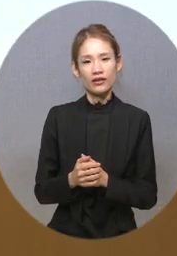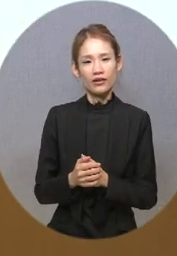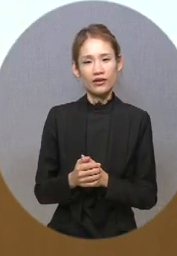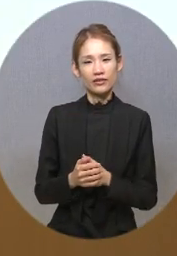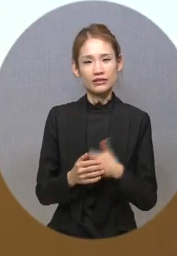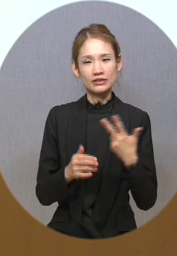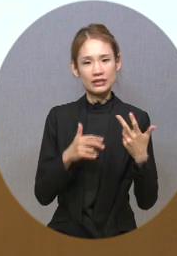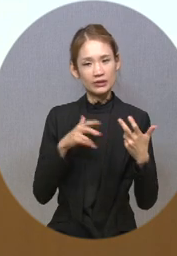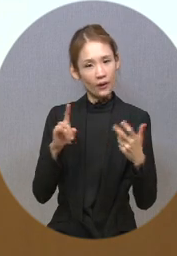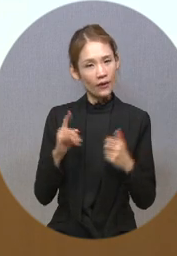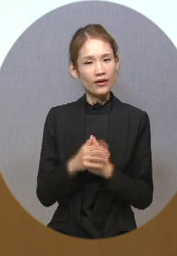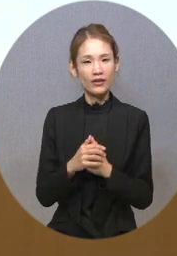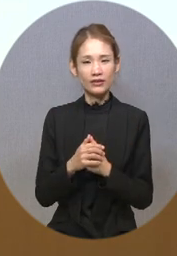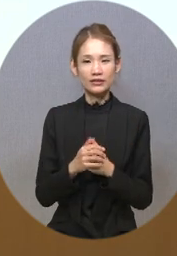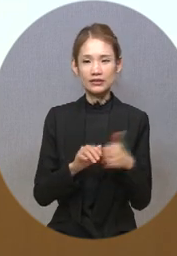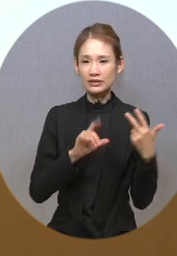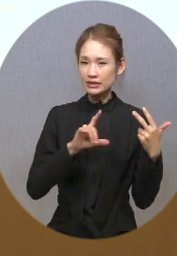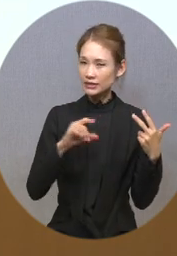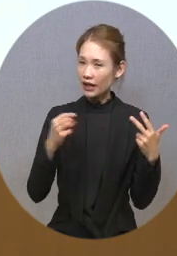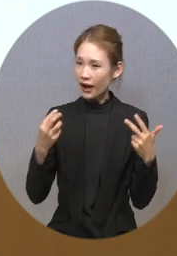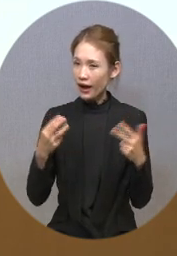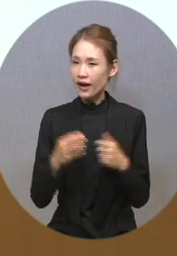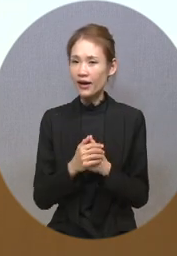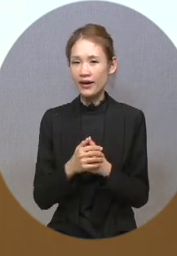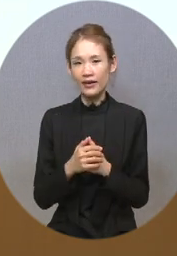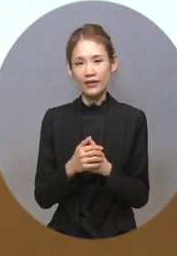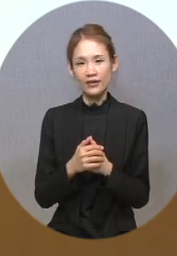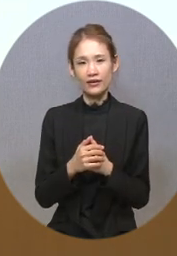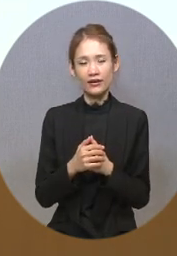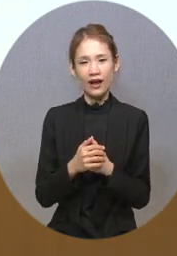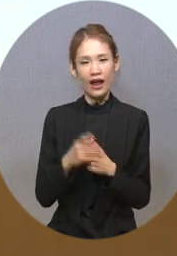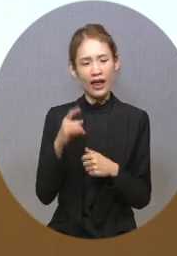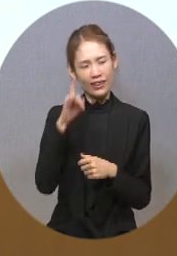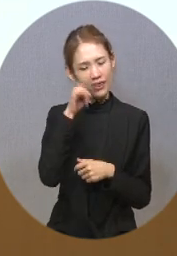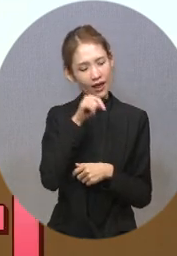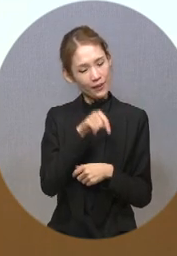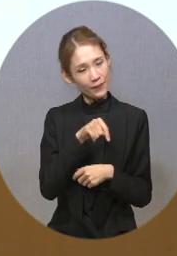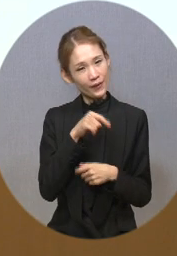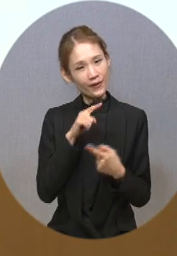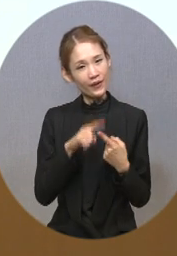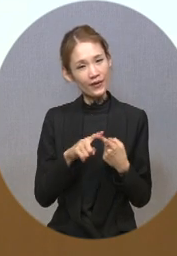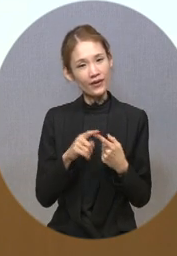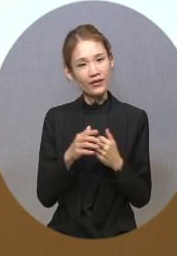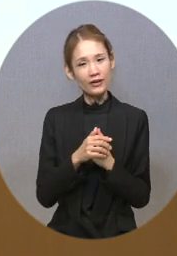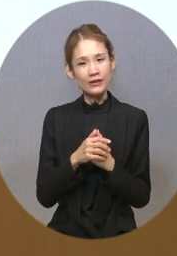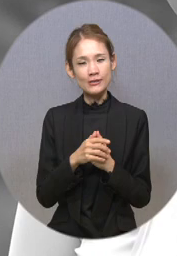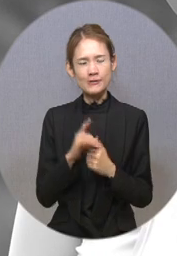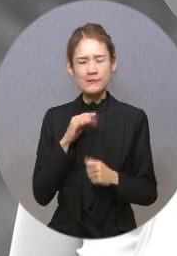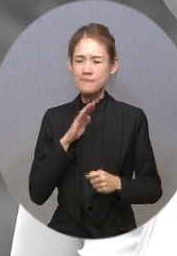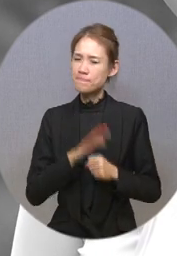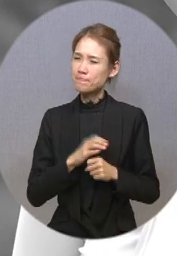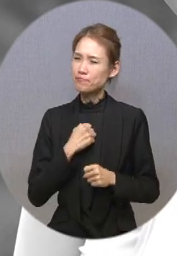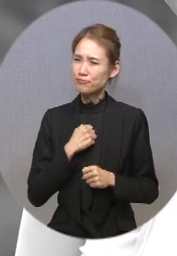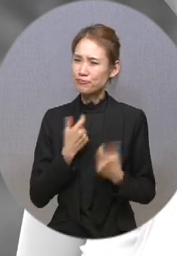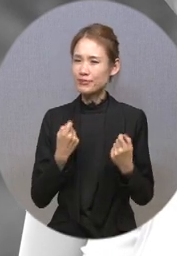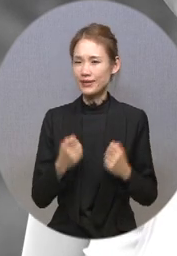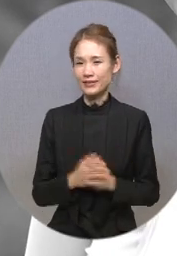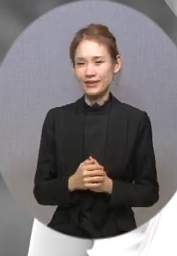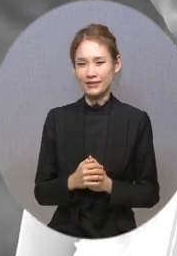70대. 73. 네. 아, 단점? 네. 꽉 막혔어요, 얘가.